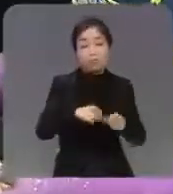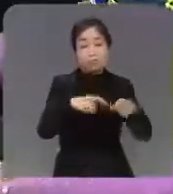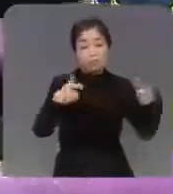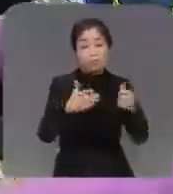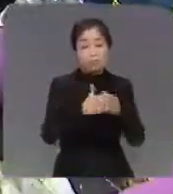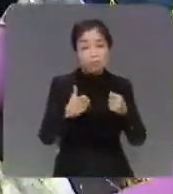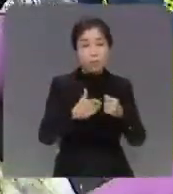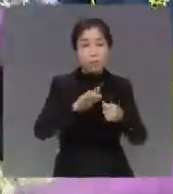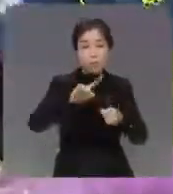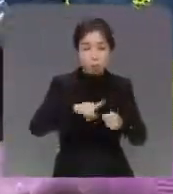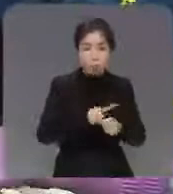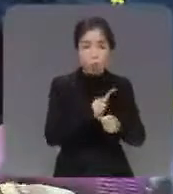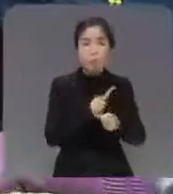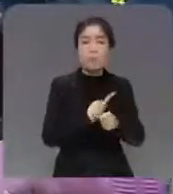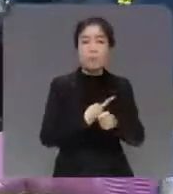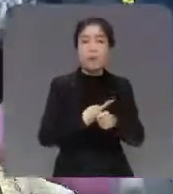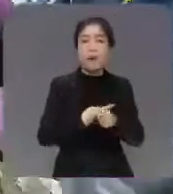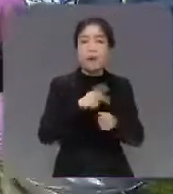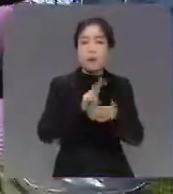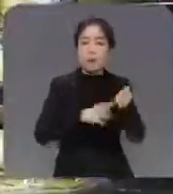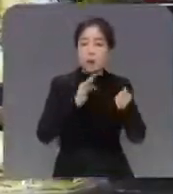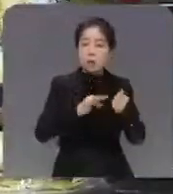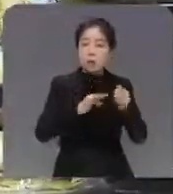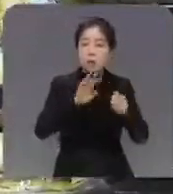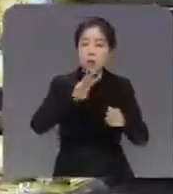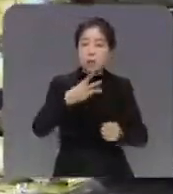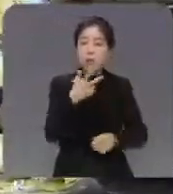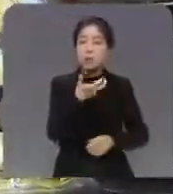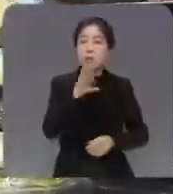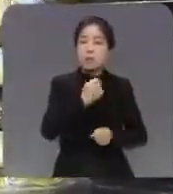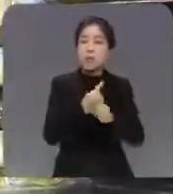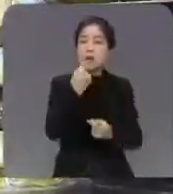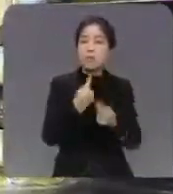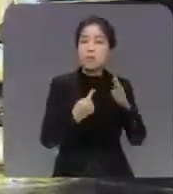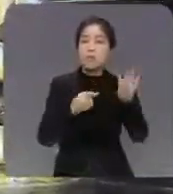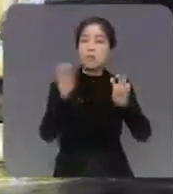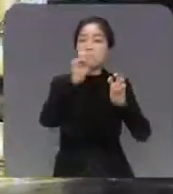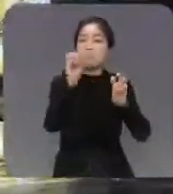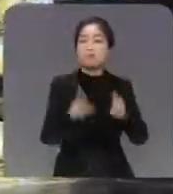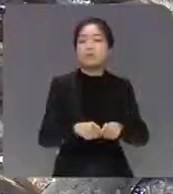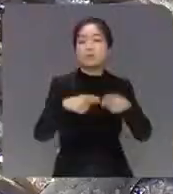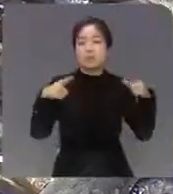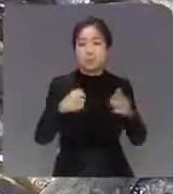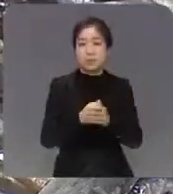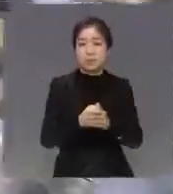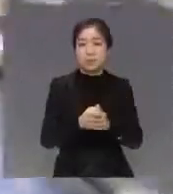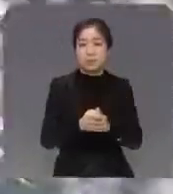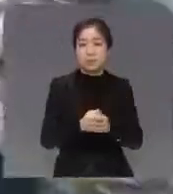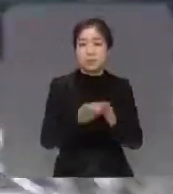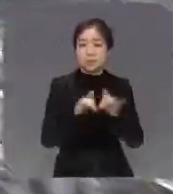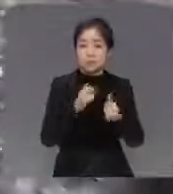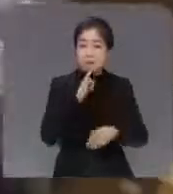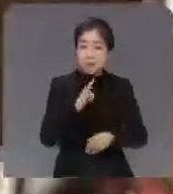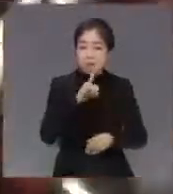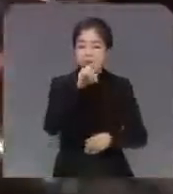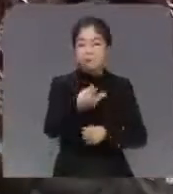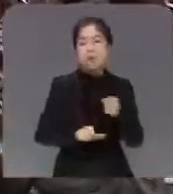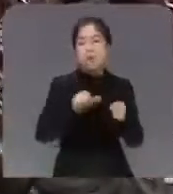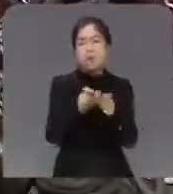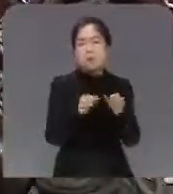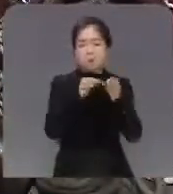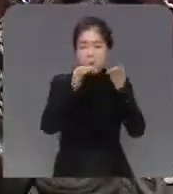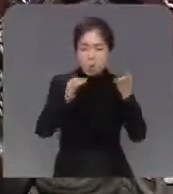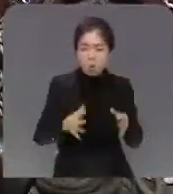보니 위판고도 370억으로 지난해보다 30% 증가했습니다. 어민들 사이에선 15년 만에